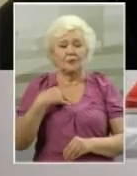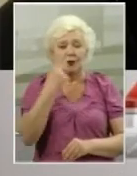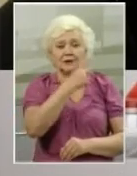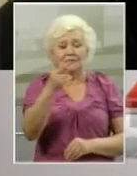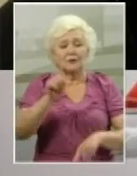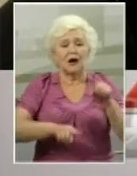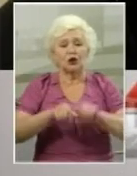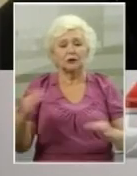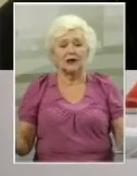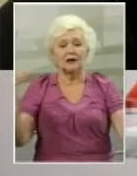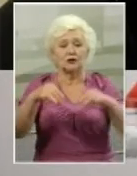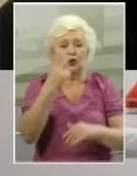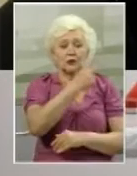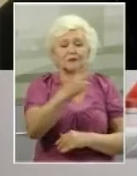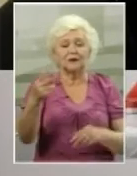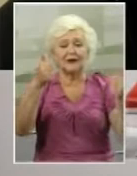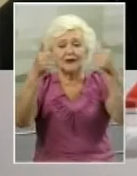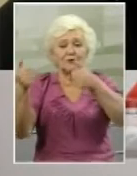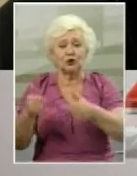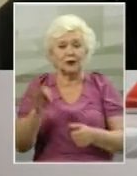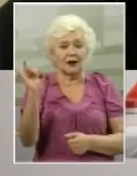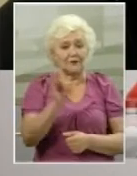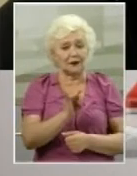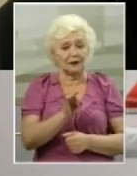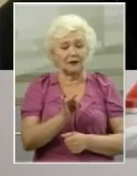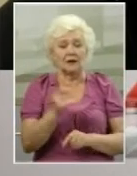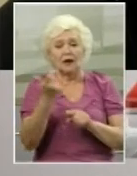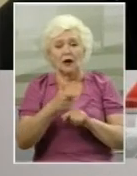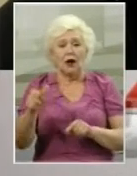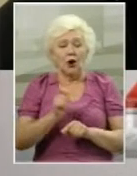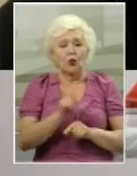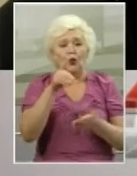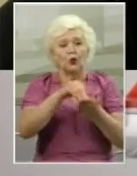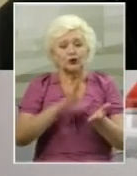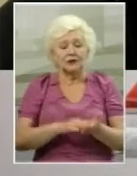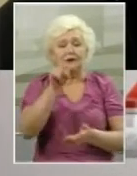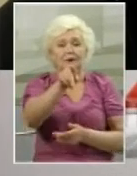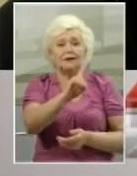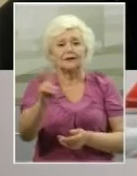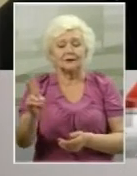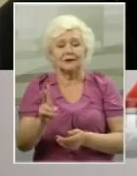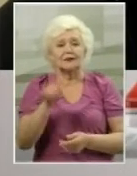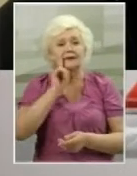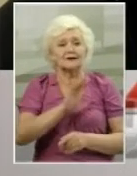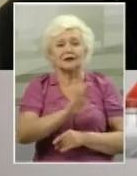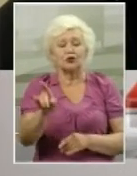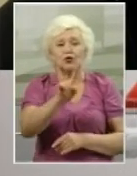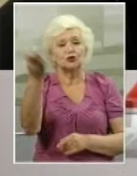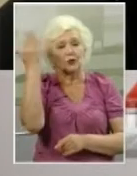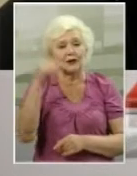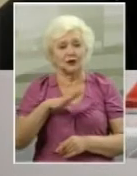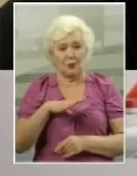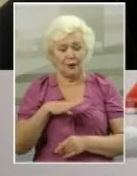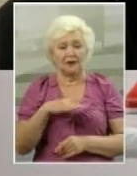родные, собирались, смотрели фотографии и учитывали вот те как раз неудобства, вот что было, да, что